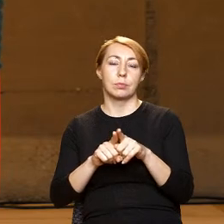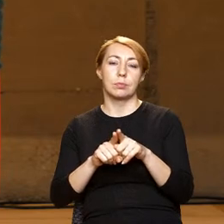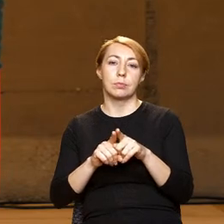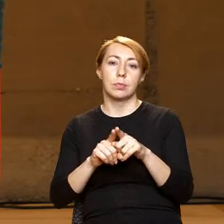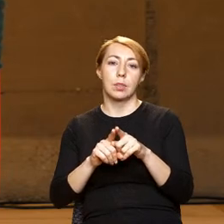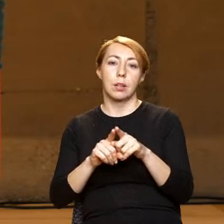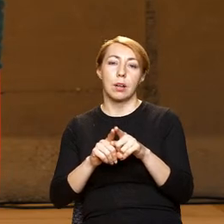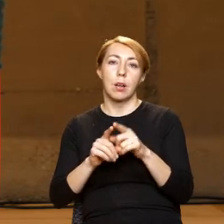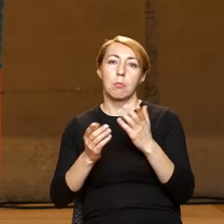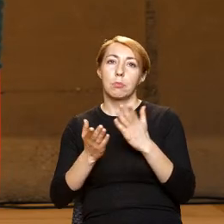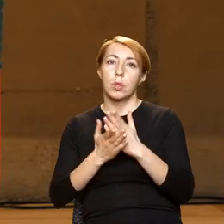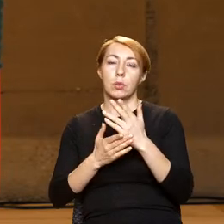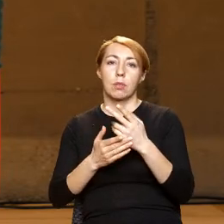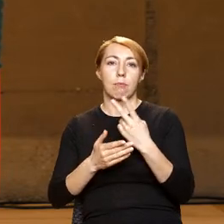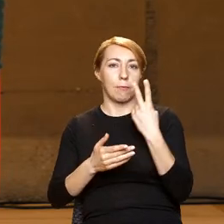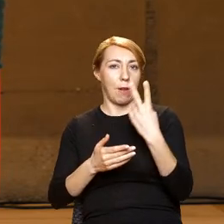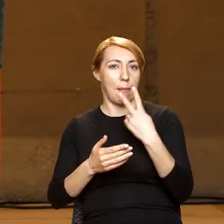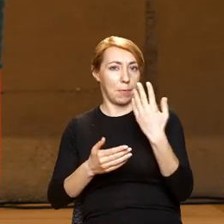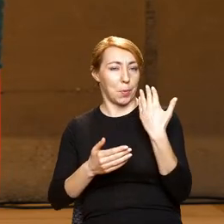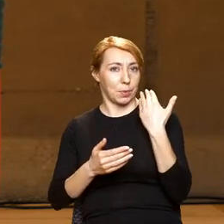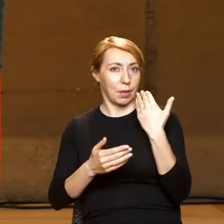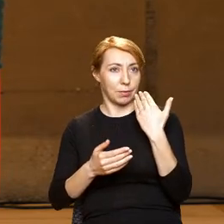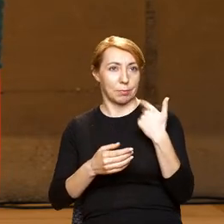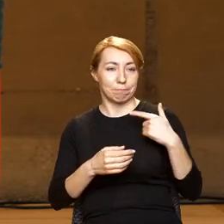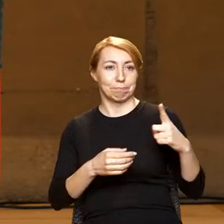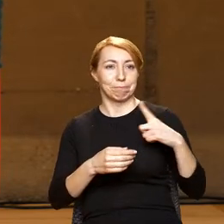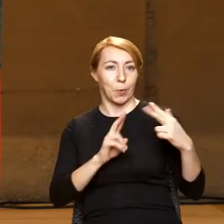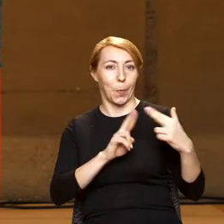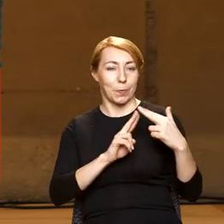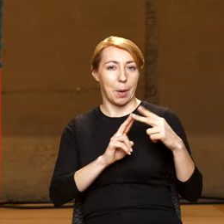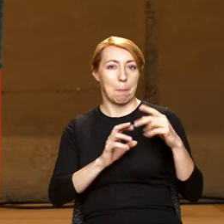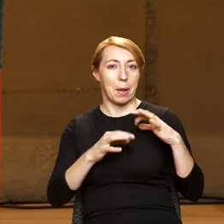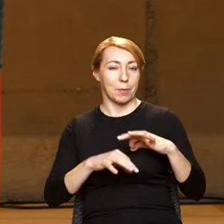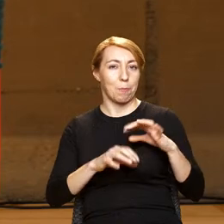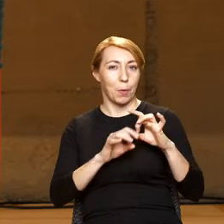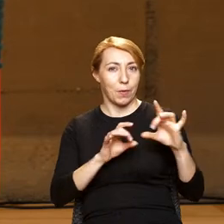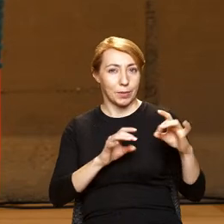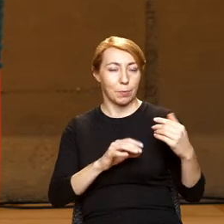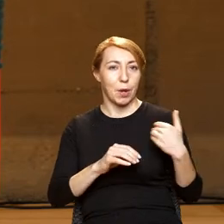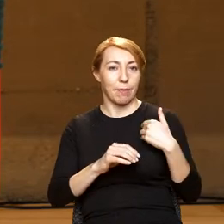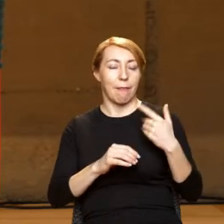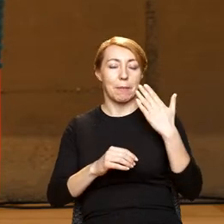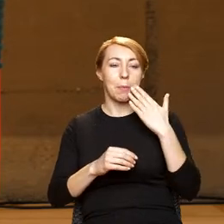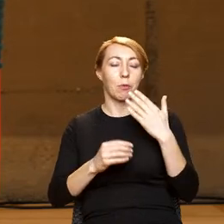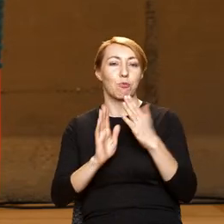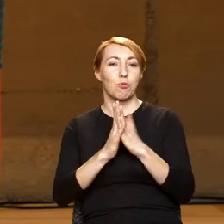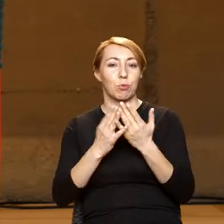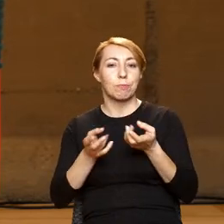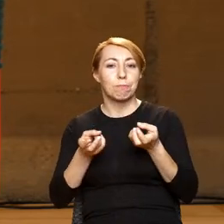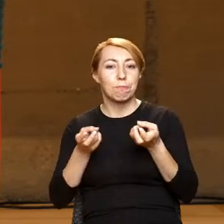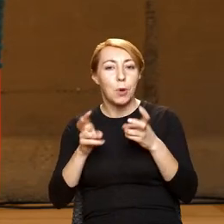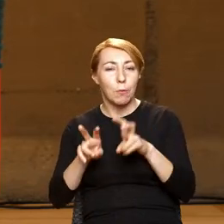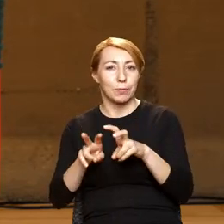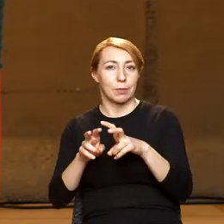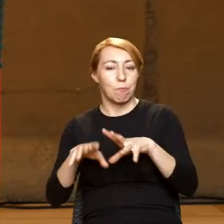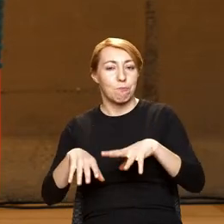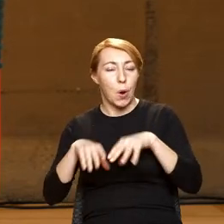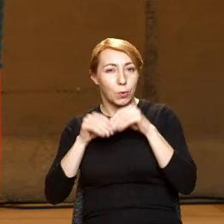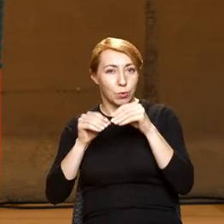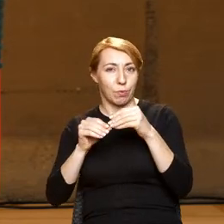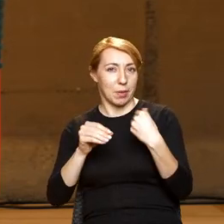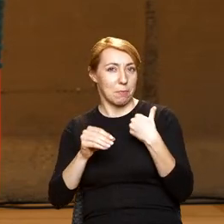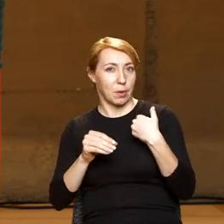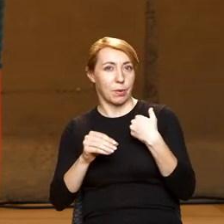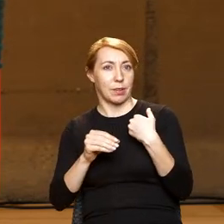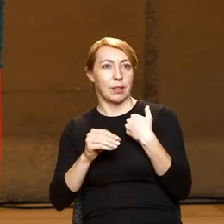przez ostatnie 2 lata z panią profesor miałam do czynienia, także wiem, jak książka powstawała od początku, kiedy